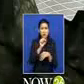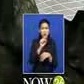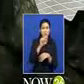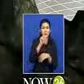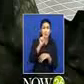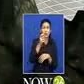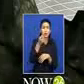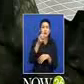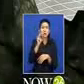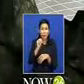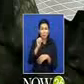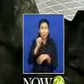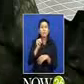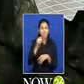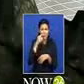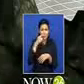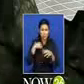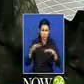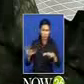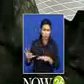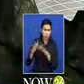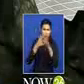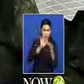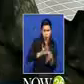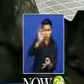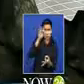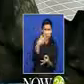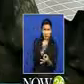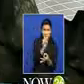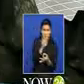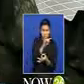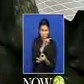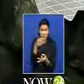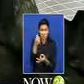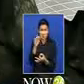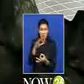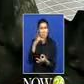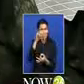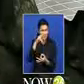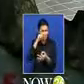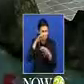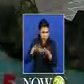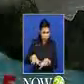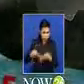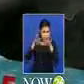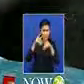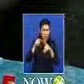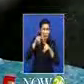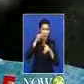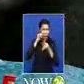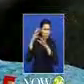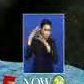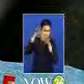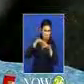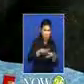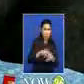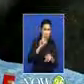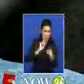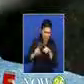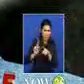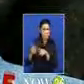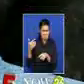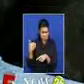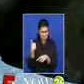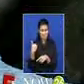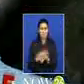ชนะครับซัดชายฝั่งสูงถึง 14-15 เมตรครับทำให้มีความเสี่ยงน้ำท่วมฉับพลันน้ำป่าไหลหลากและความเสียหายที่จะตามมาได้